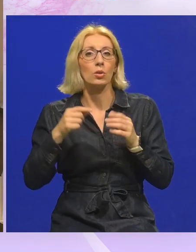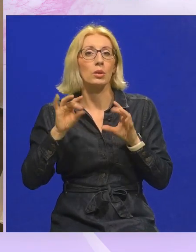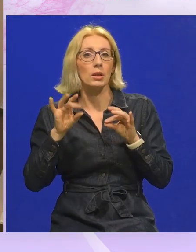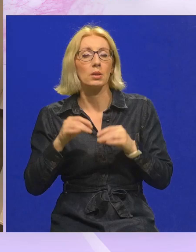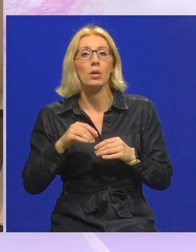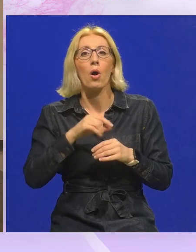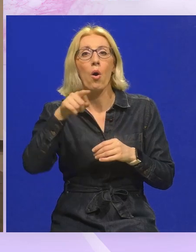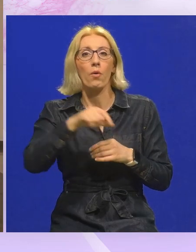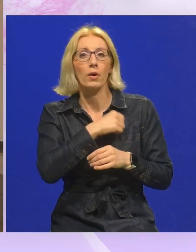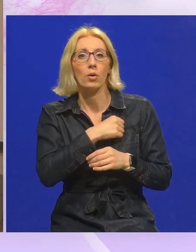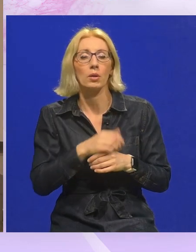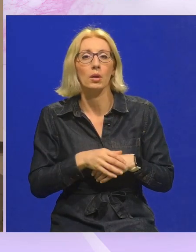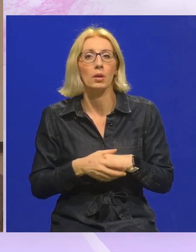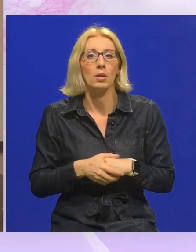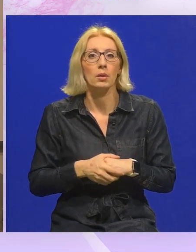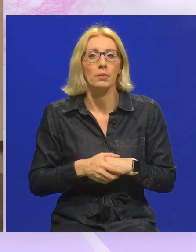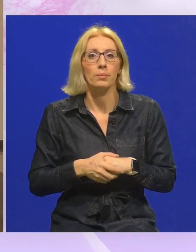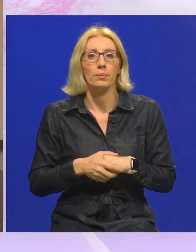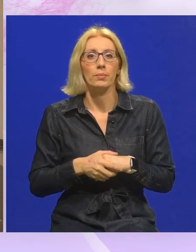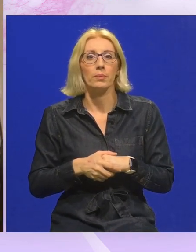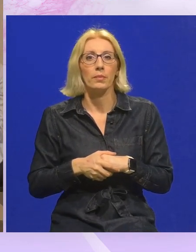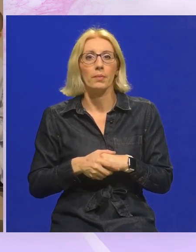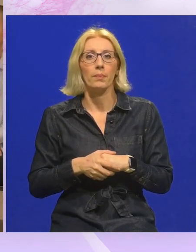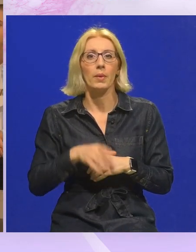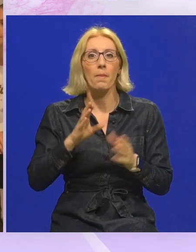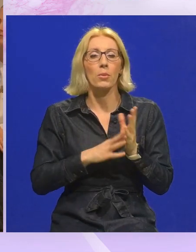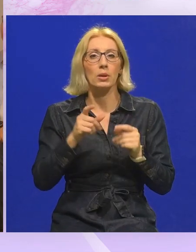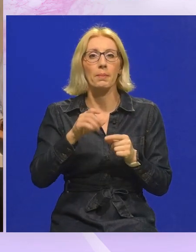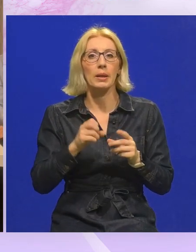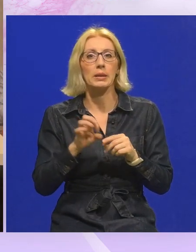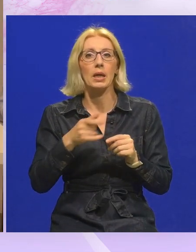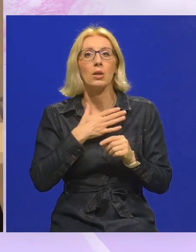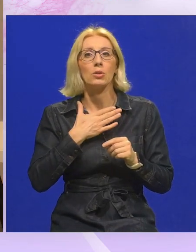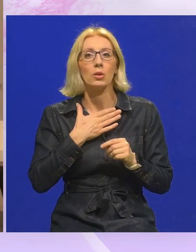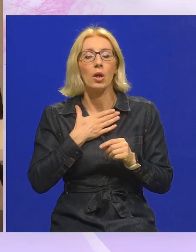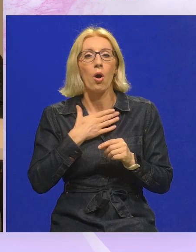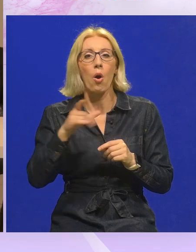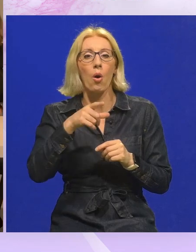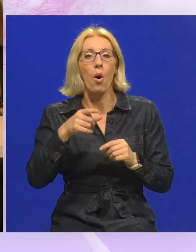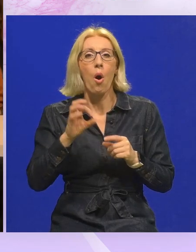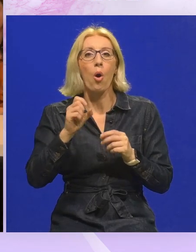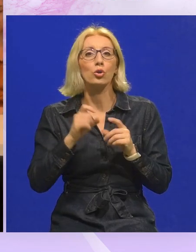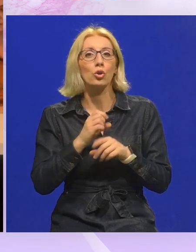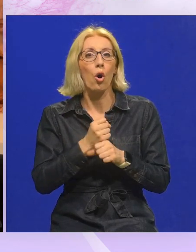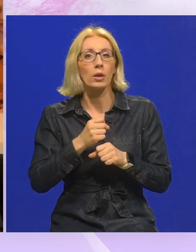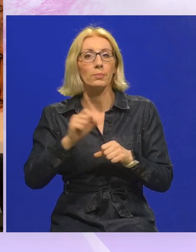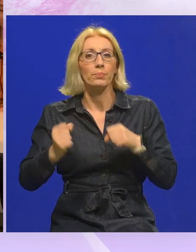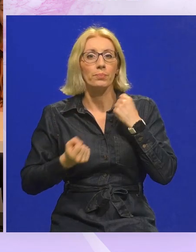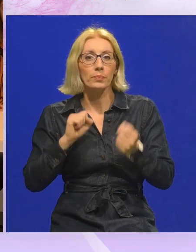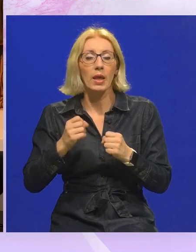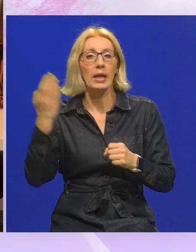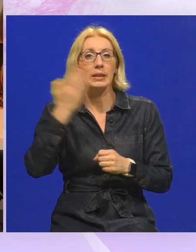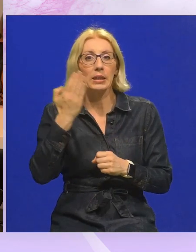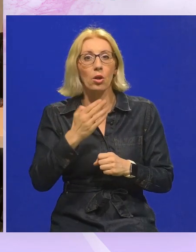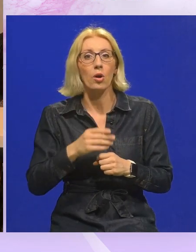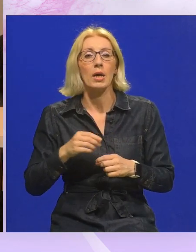godine. Nositelj projekta je udruga Metamedi, a partneri su Škola za odgoj i obrazovanje Pula, Kino Vali,